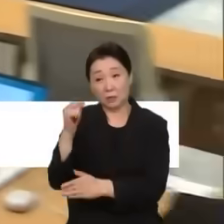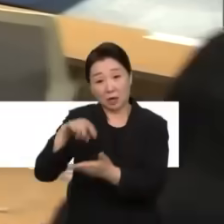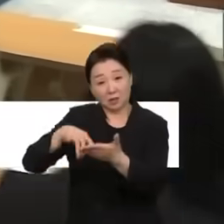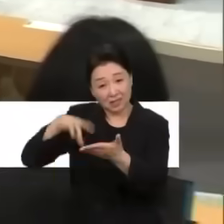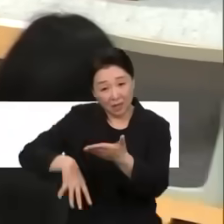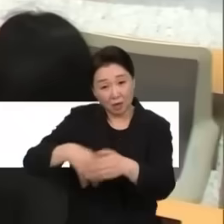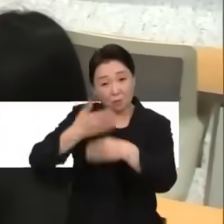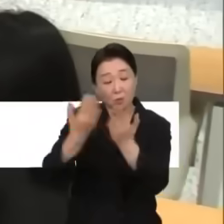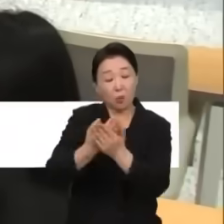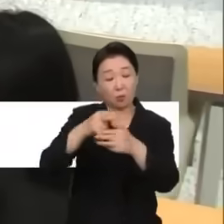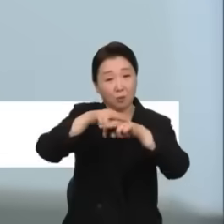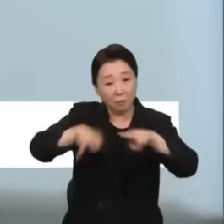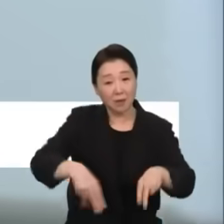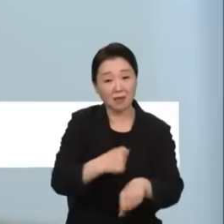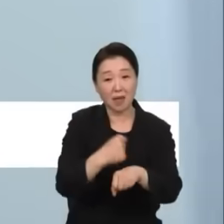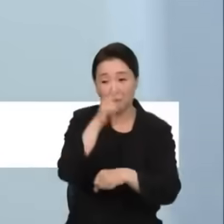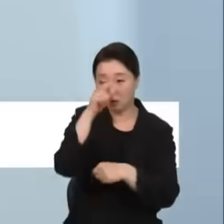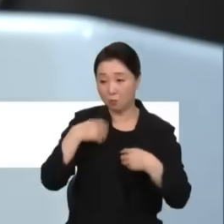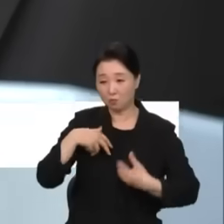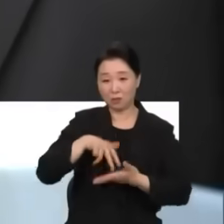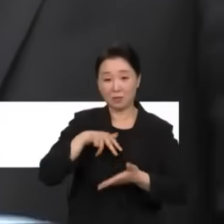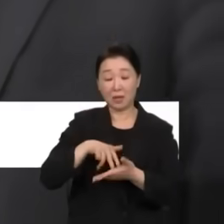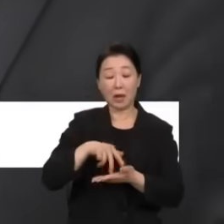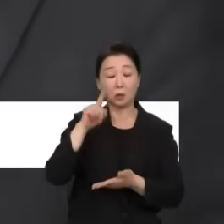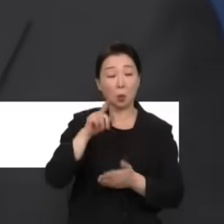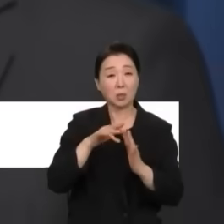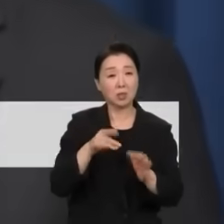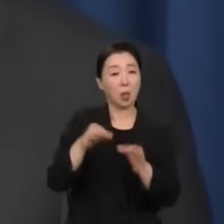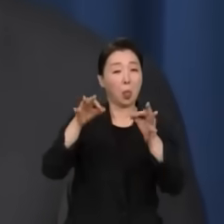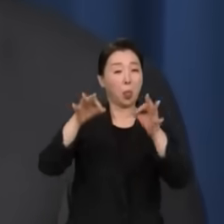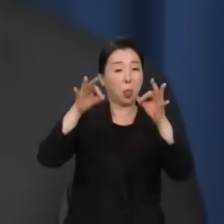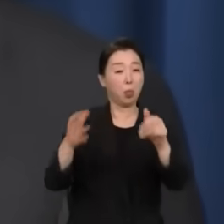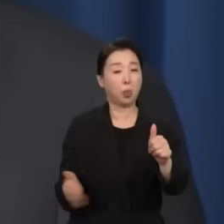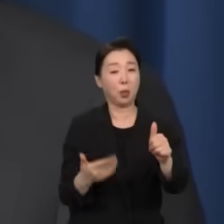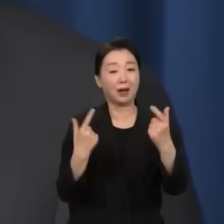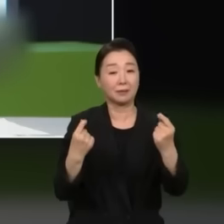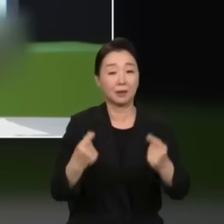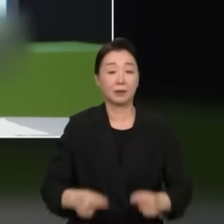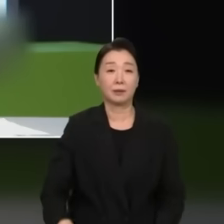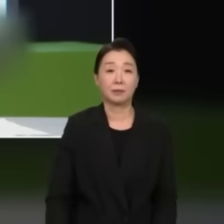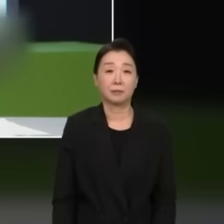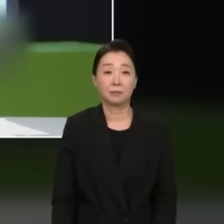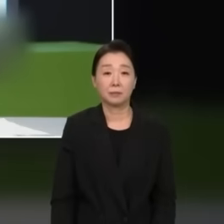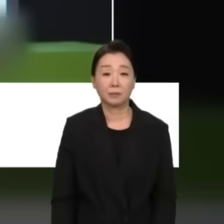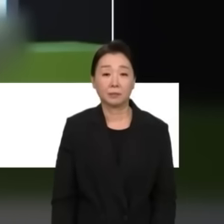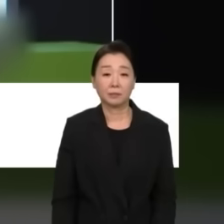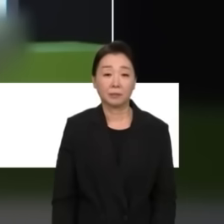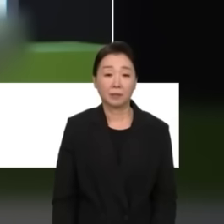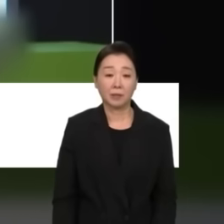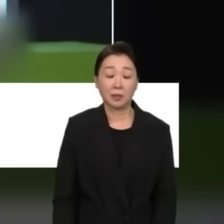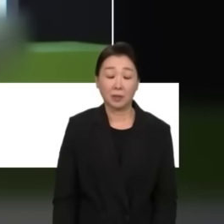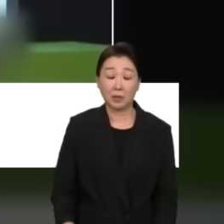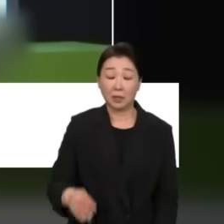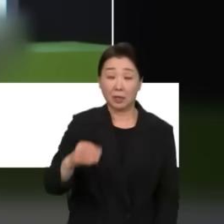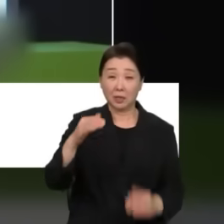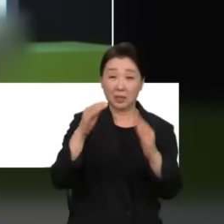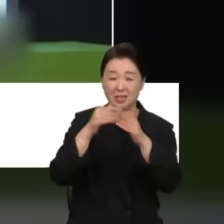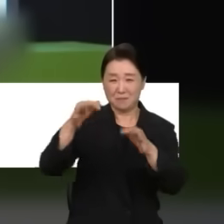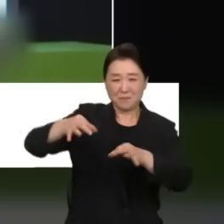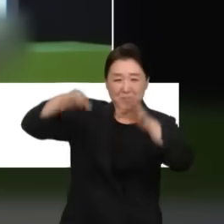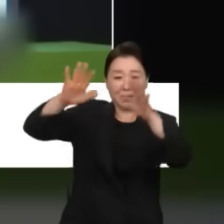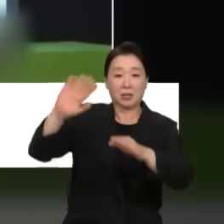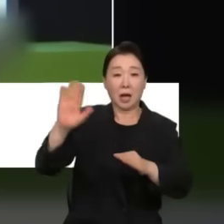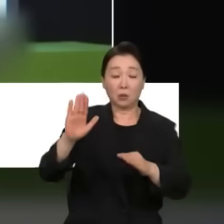전면 폐지하겠다 정부 방침이 집값을 자극할 거란 전망이 많습니다 아주초 오가를 제외하고는 이제이